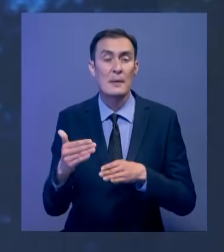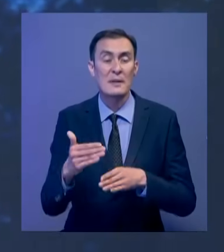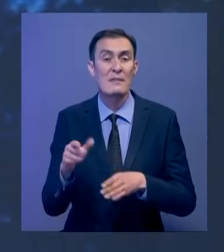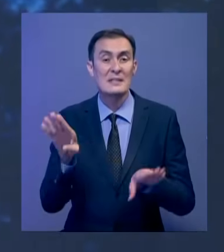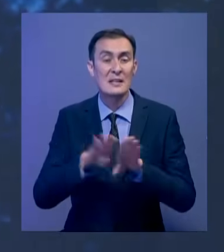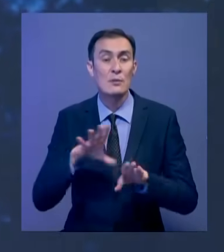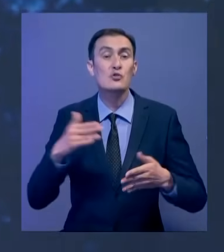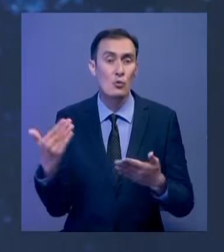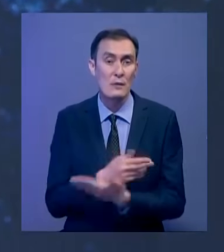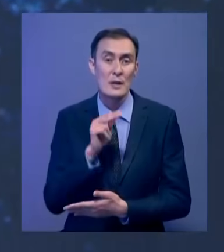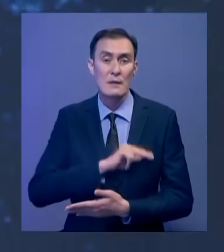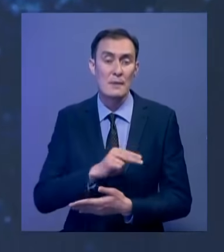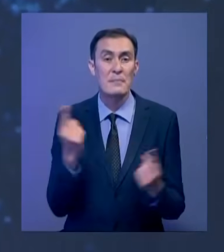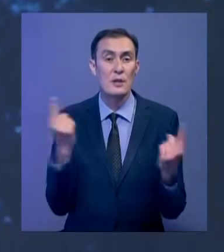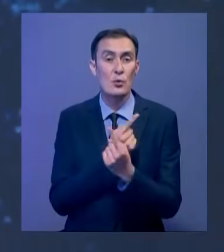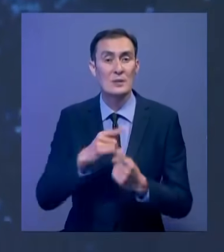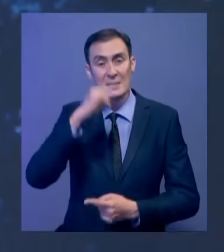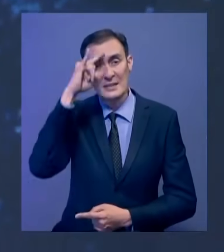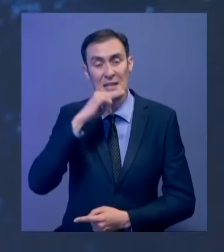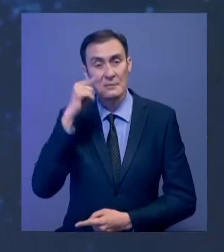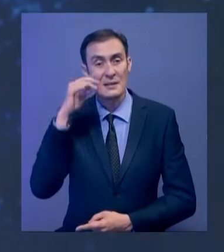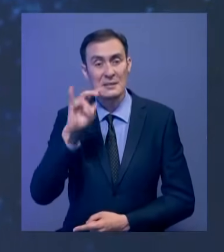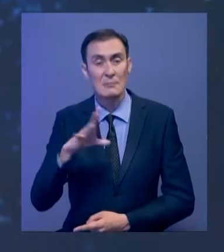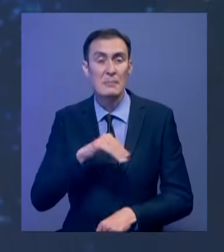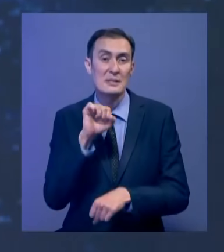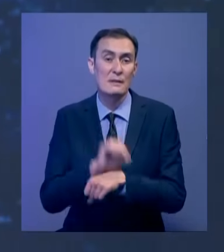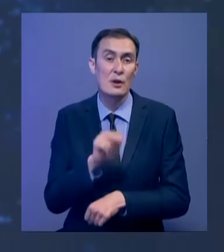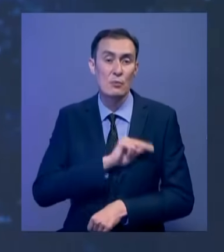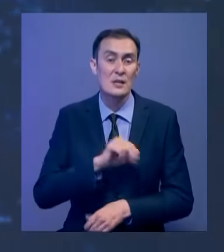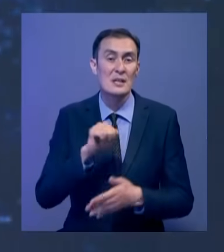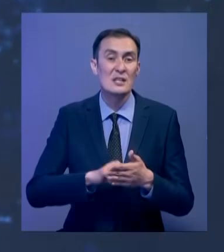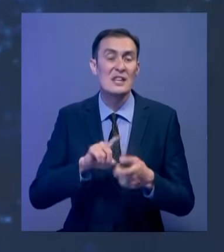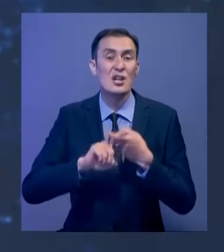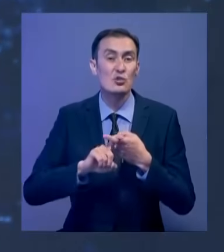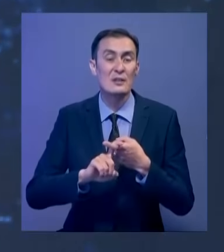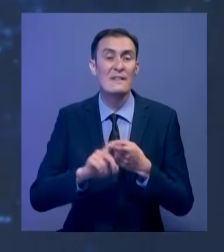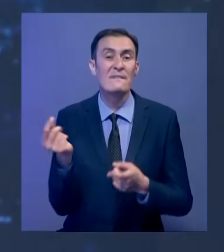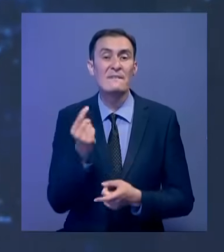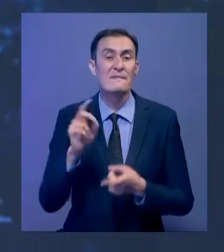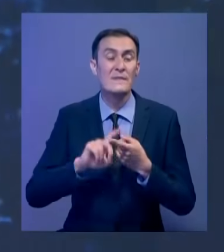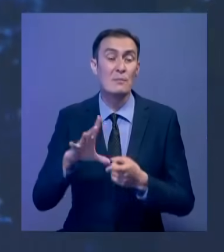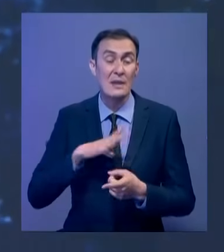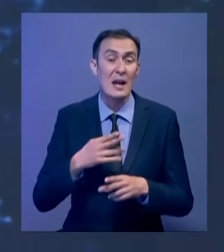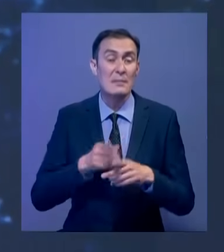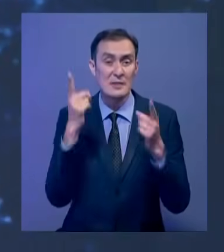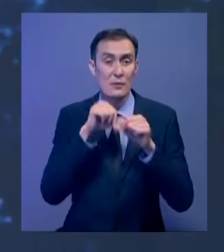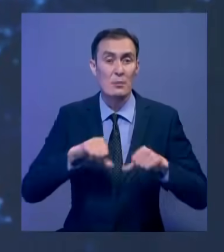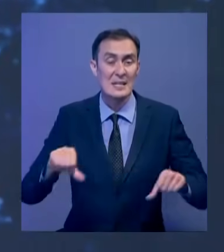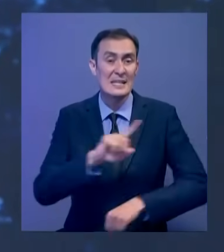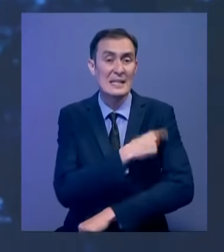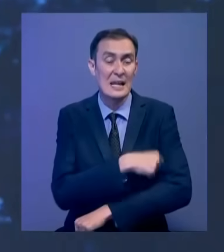возобновил работу. Наземный переход между Казахстаном и Кыргызстаном приостановил деятельность из-за зараженного коронавируса. Об этом сообщает